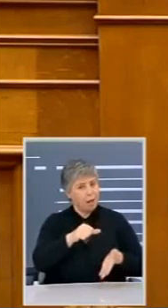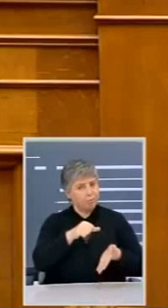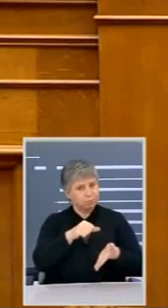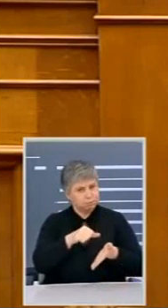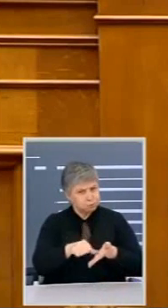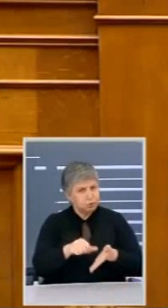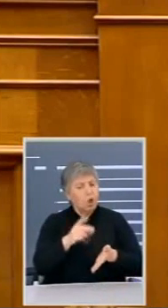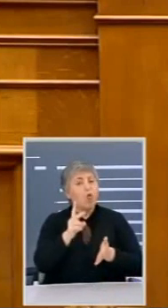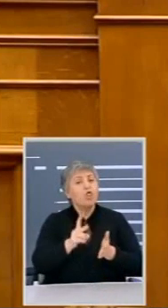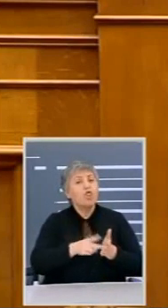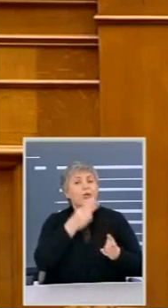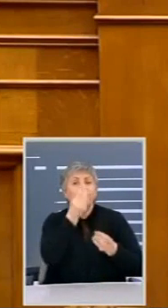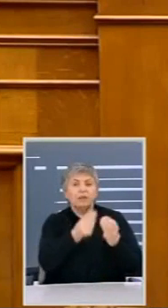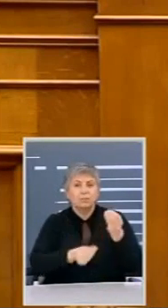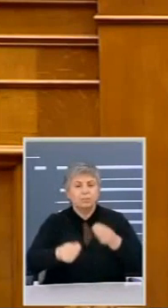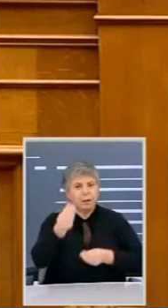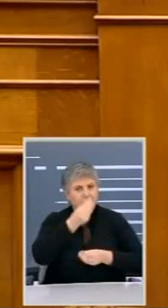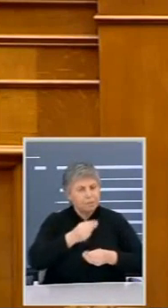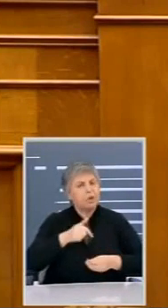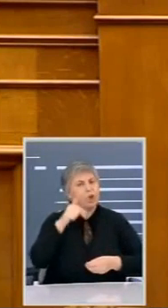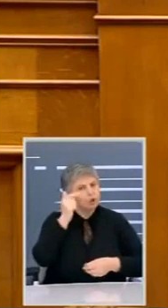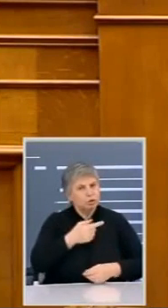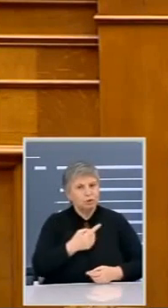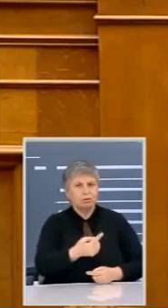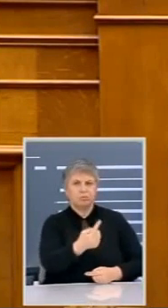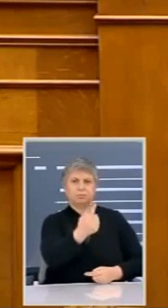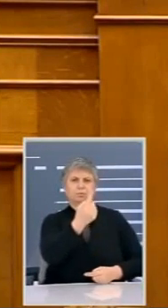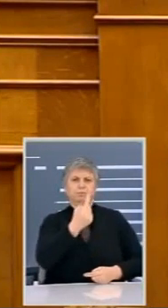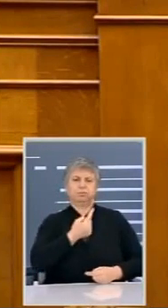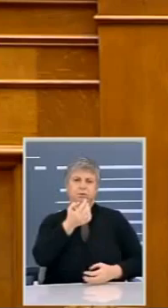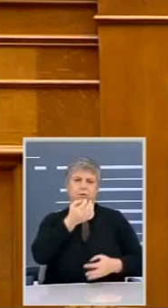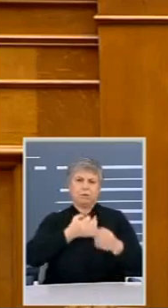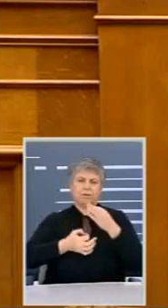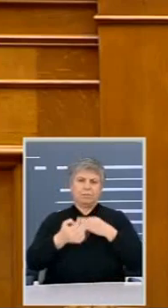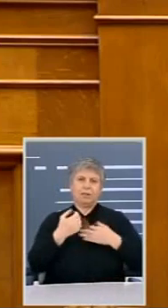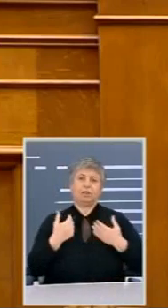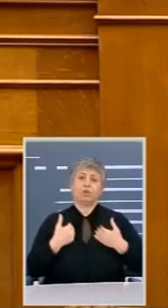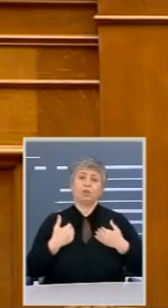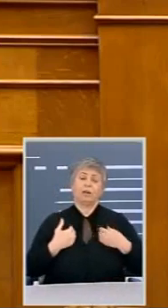φορές και ελάτε να συνεννοηθείτε. Ελάτε να μιλήσετε σε εμάς για κούρεμα.